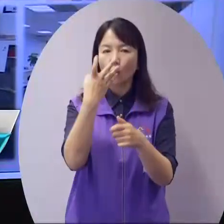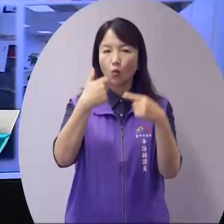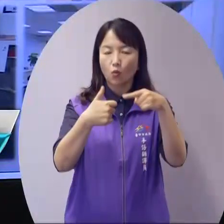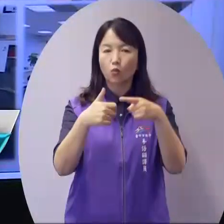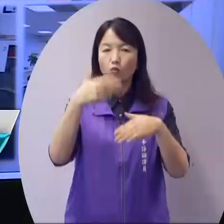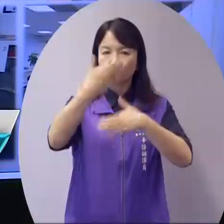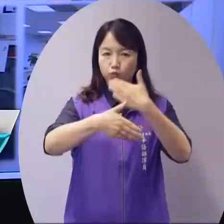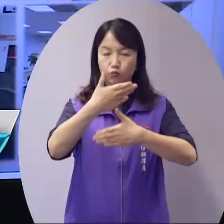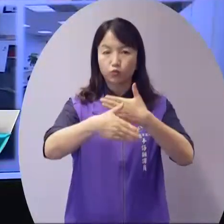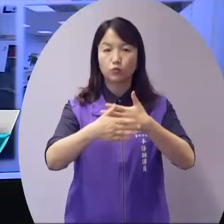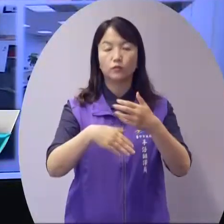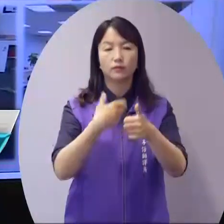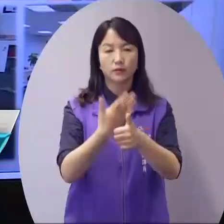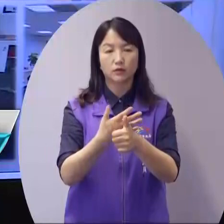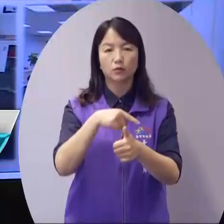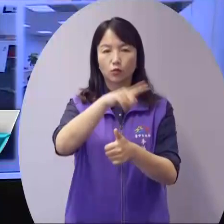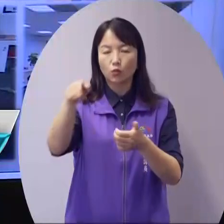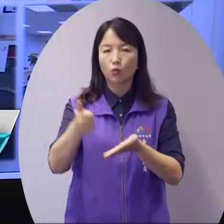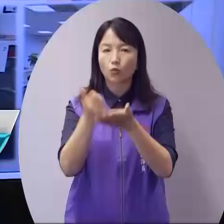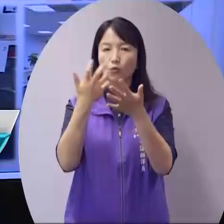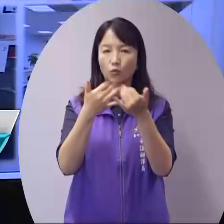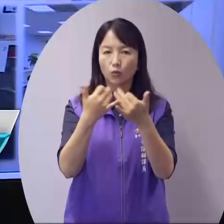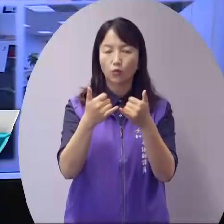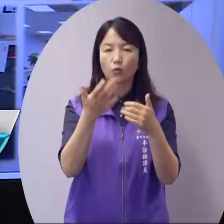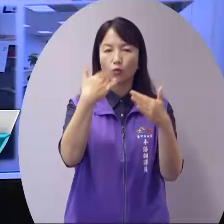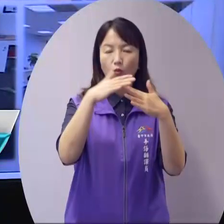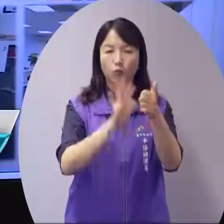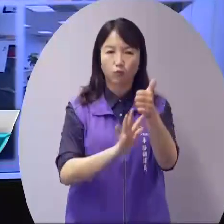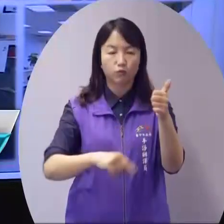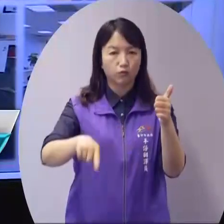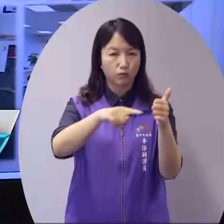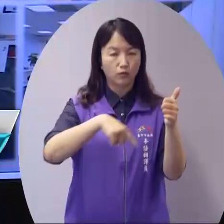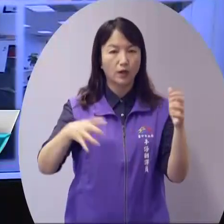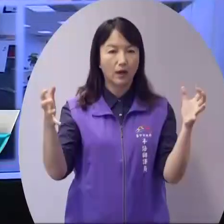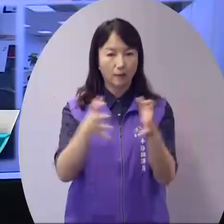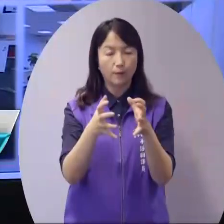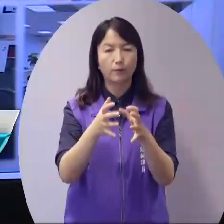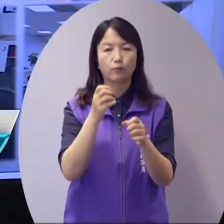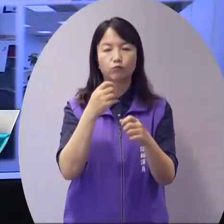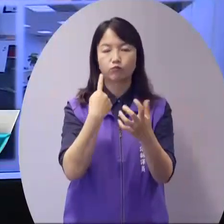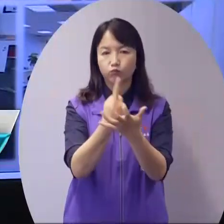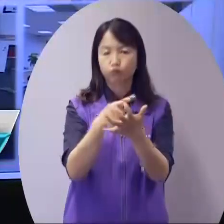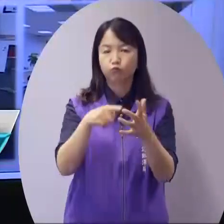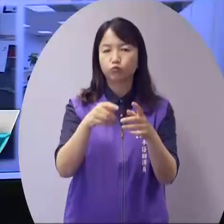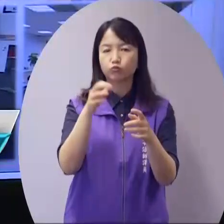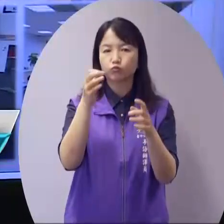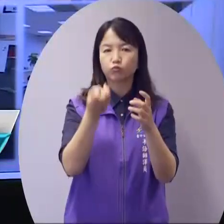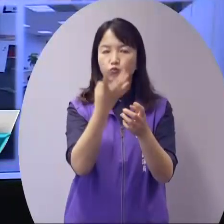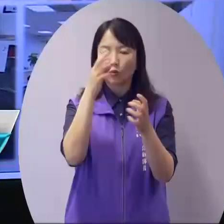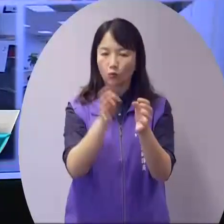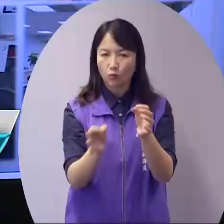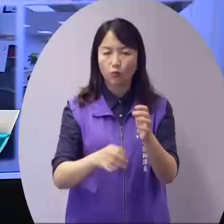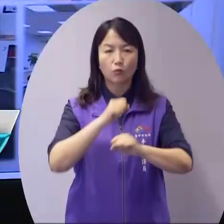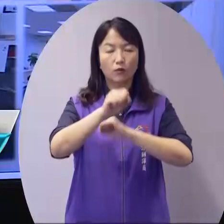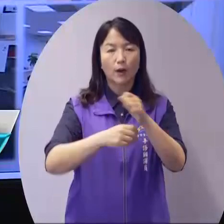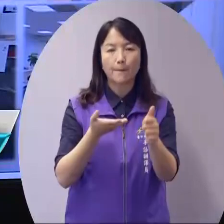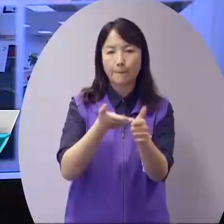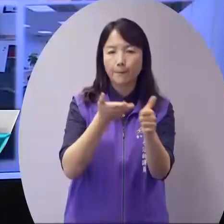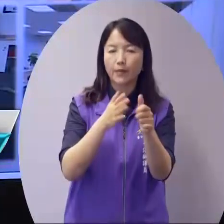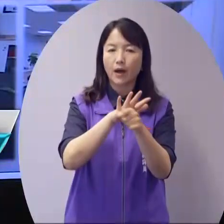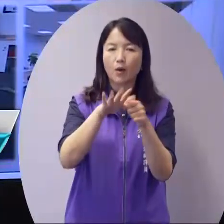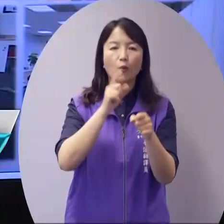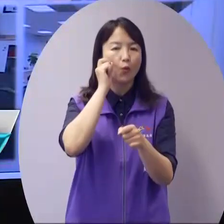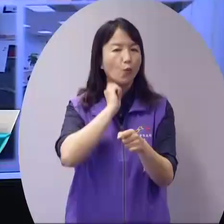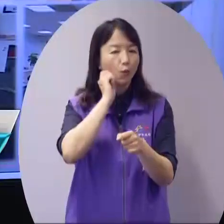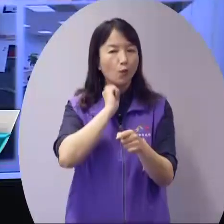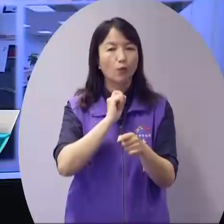学影片，来鼓励各机关的同仁，哦，一同来参与插花的活动，来培养爱花、